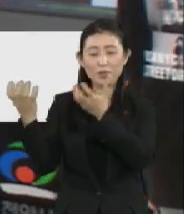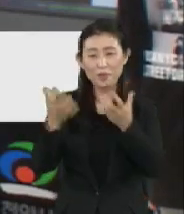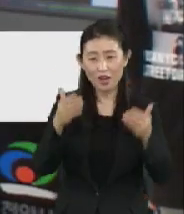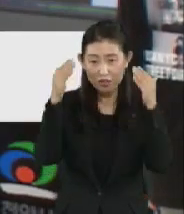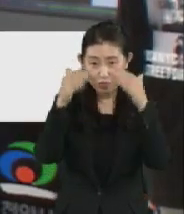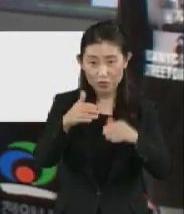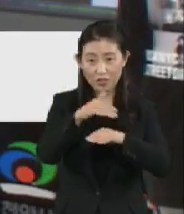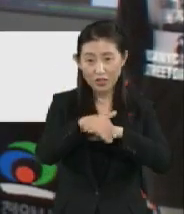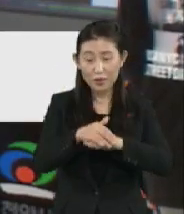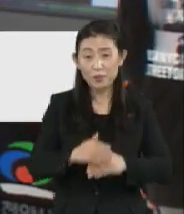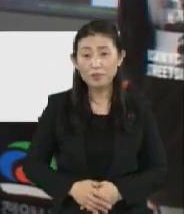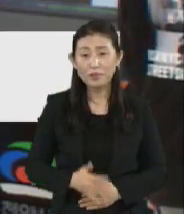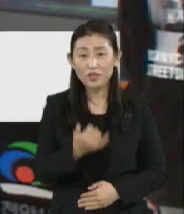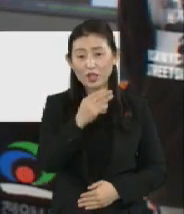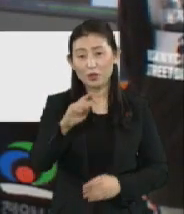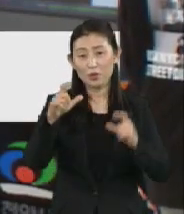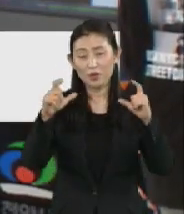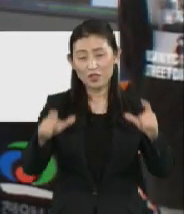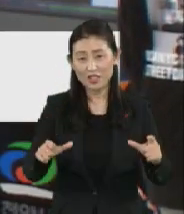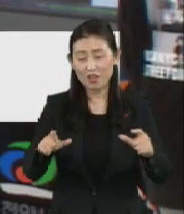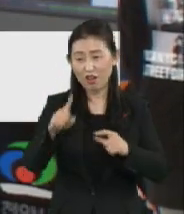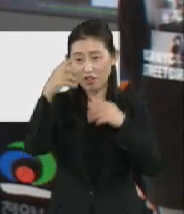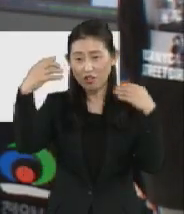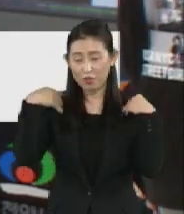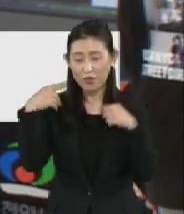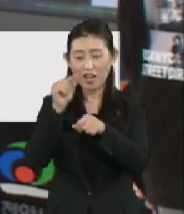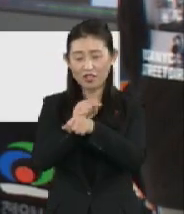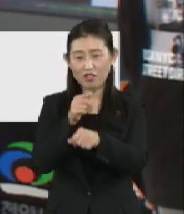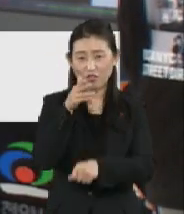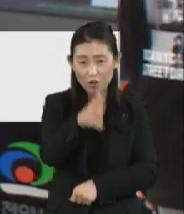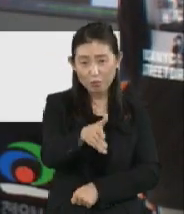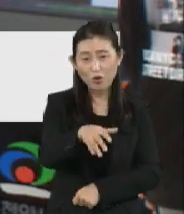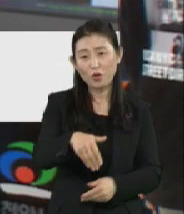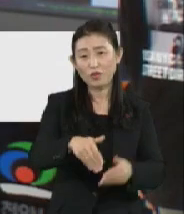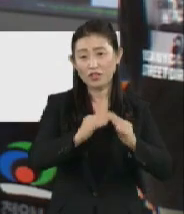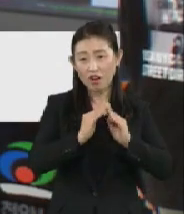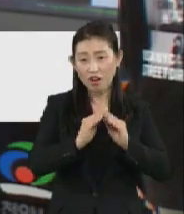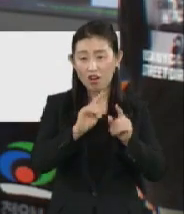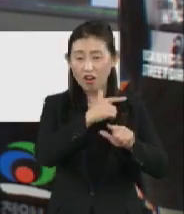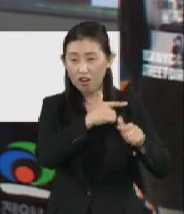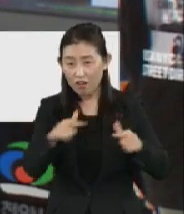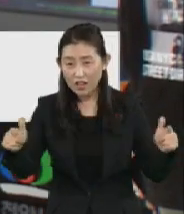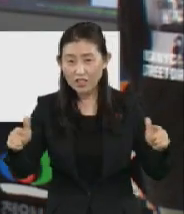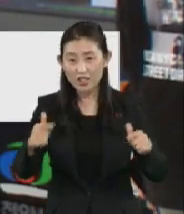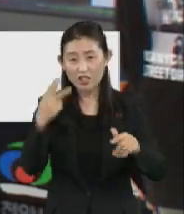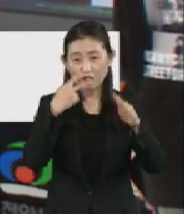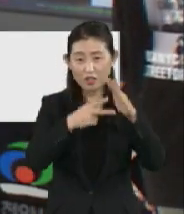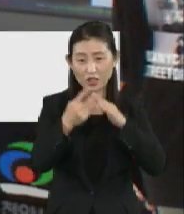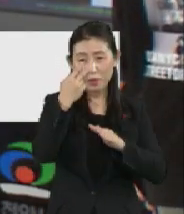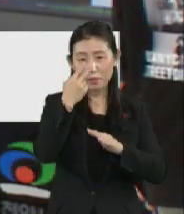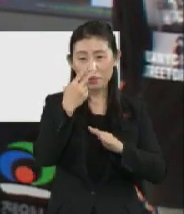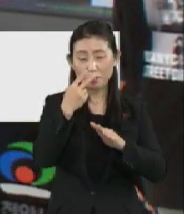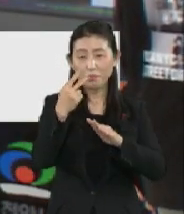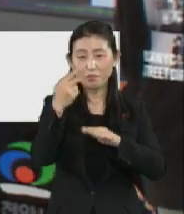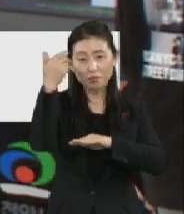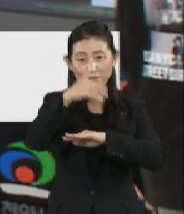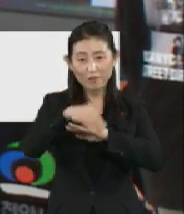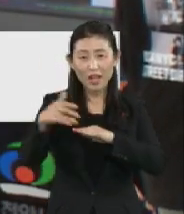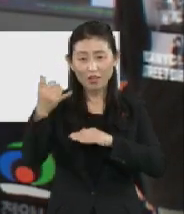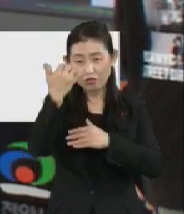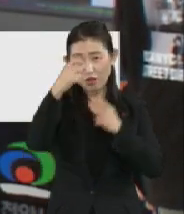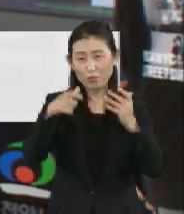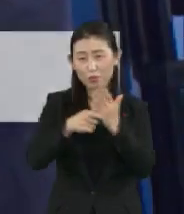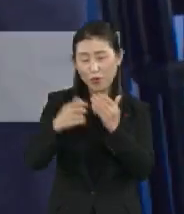그다음에 혁신도시 완성, 첨단 산업벨트 조성 등을 통한 정책과 비전으로 충청의 표심을